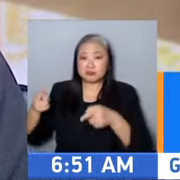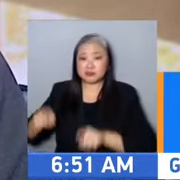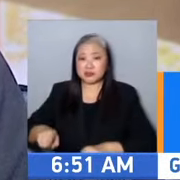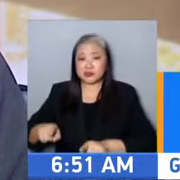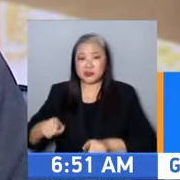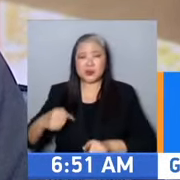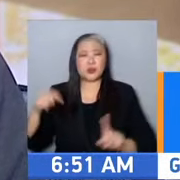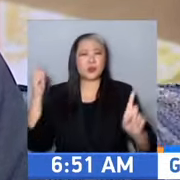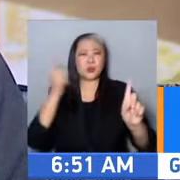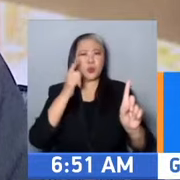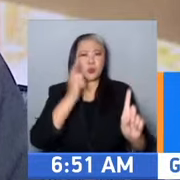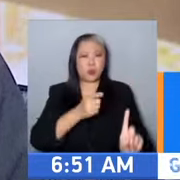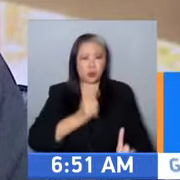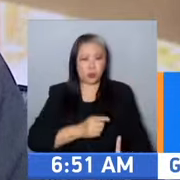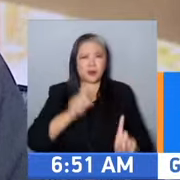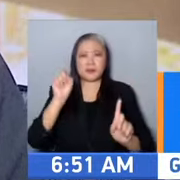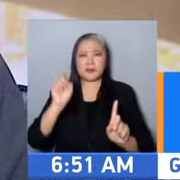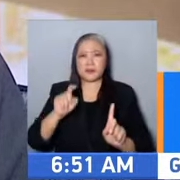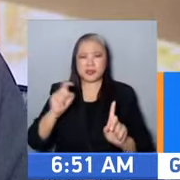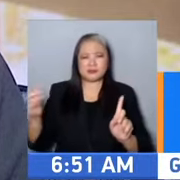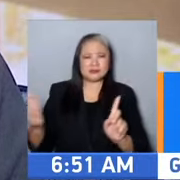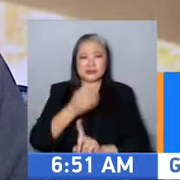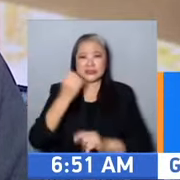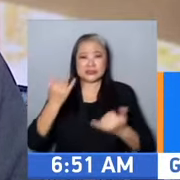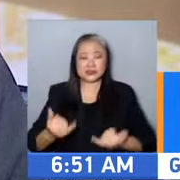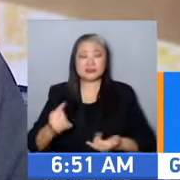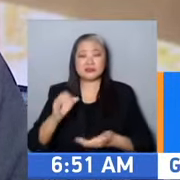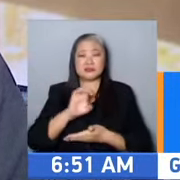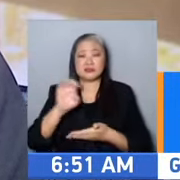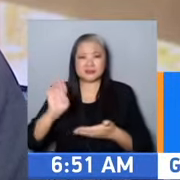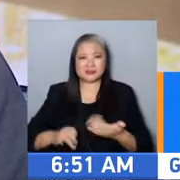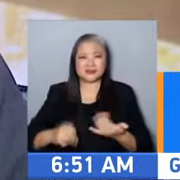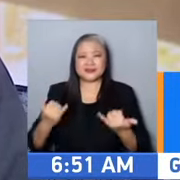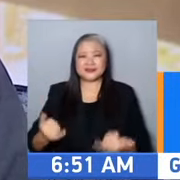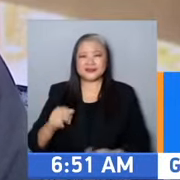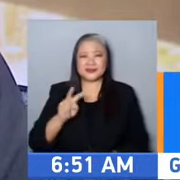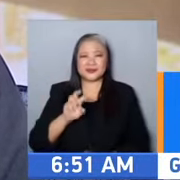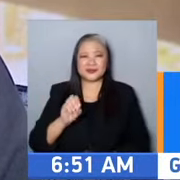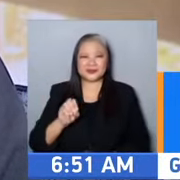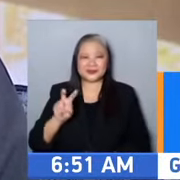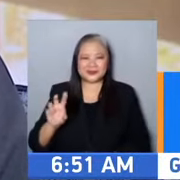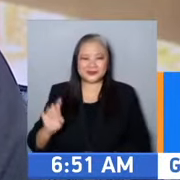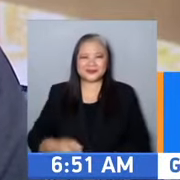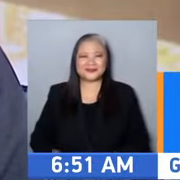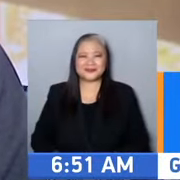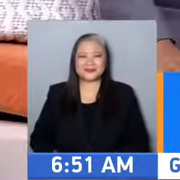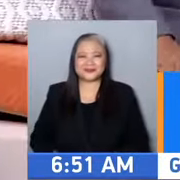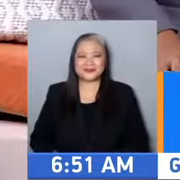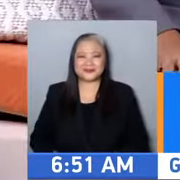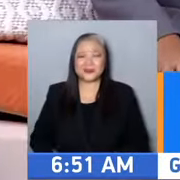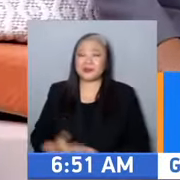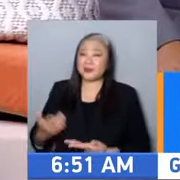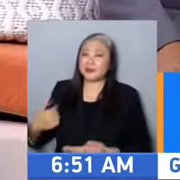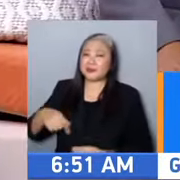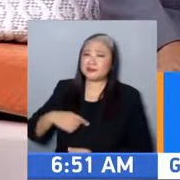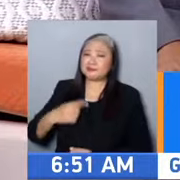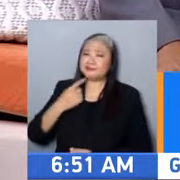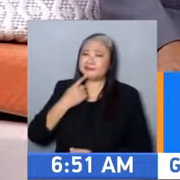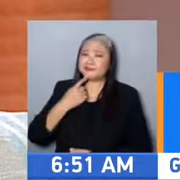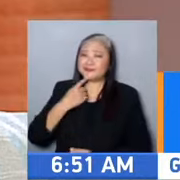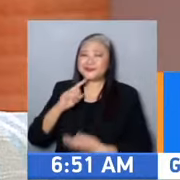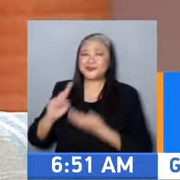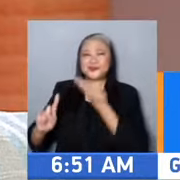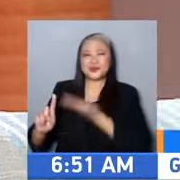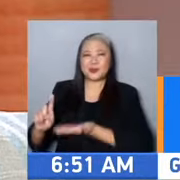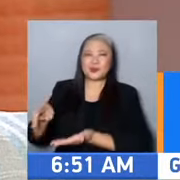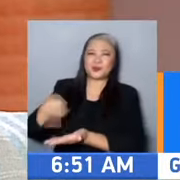namin dapat matapos ngayong 2028. Nako kami po, Dok Tayag, mamimiss namin ang pagiging dancing doctor